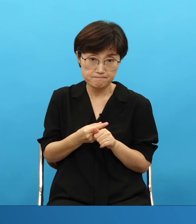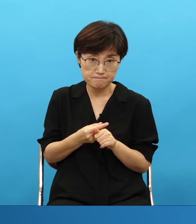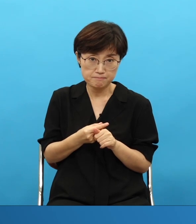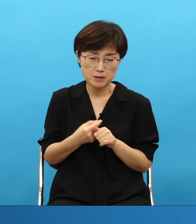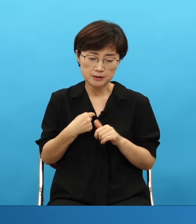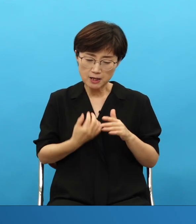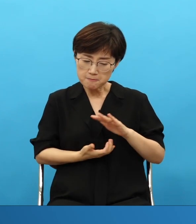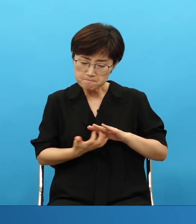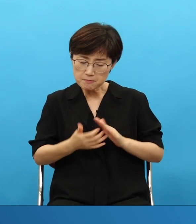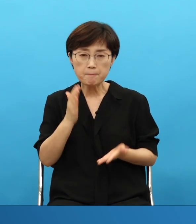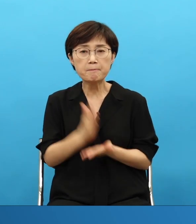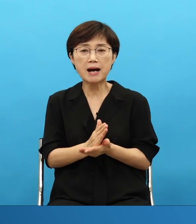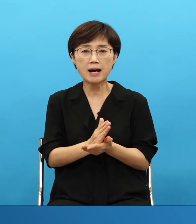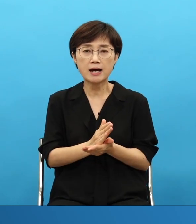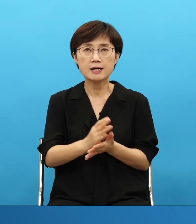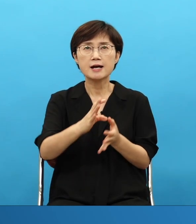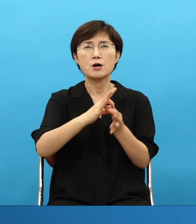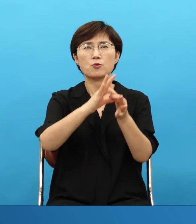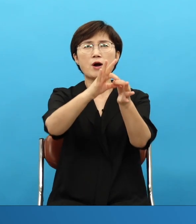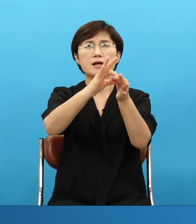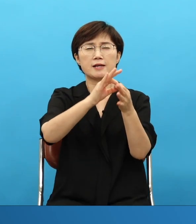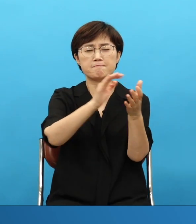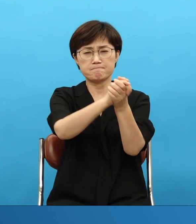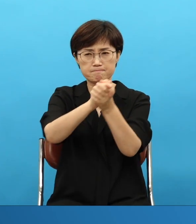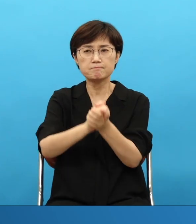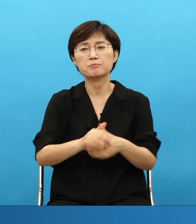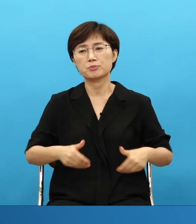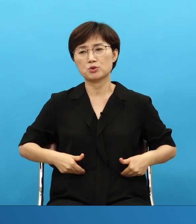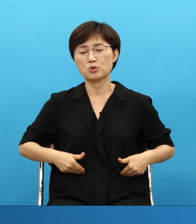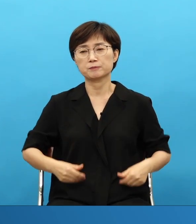아닌 하나님과 나의 관계 언약이 회복되어야 한다고